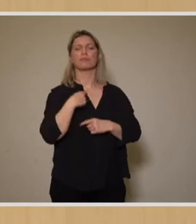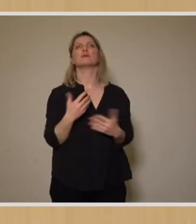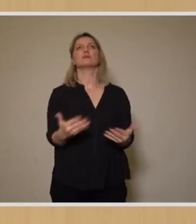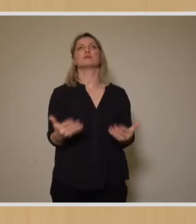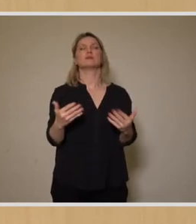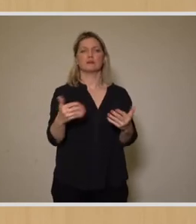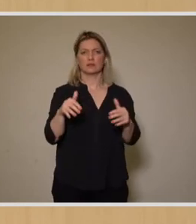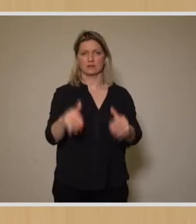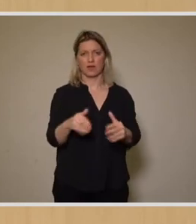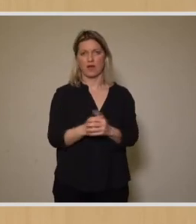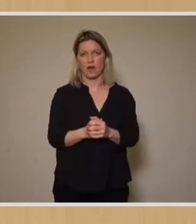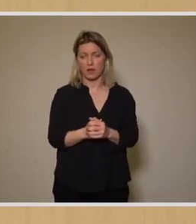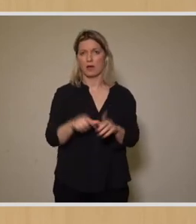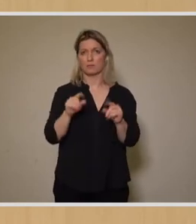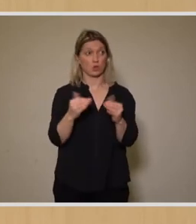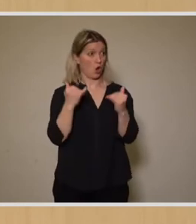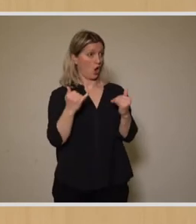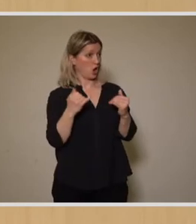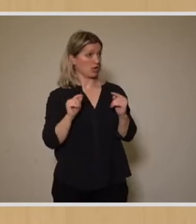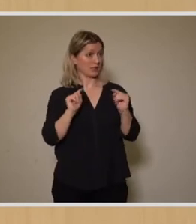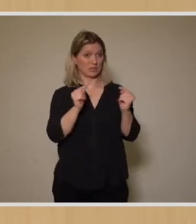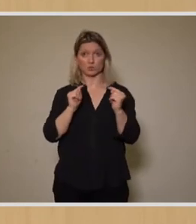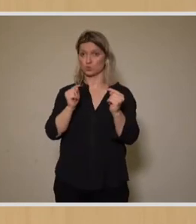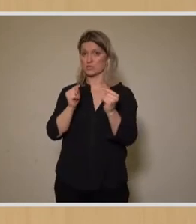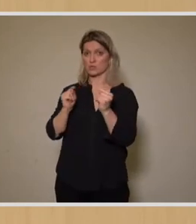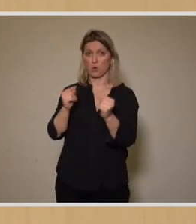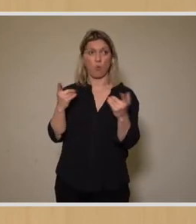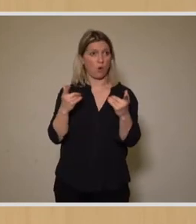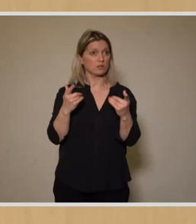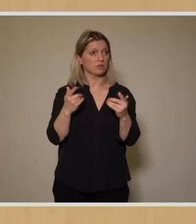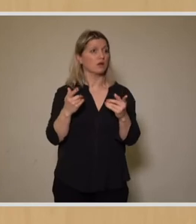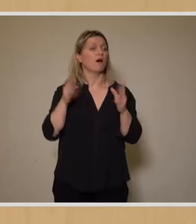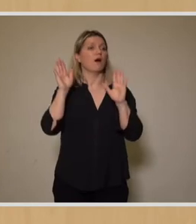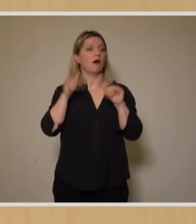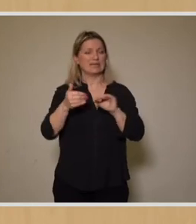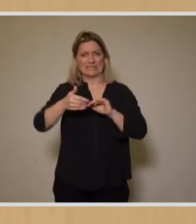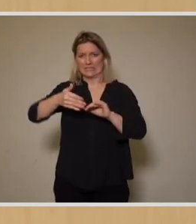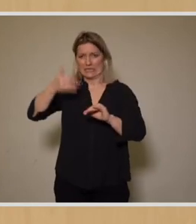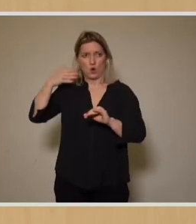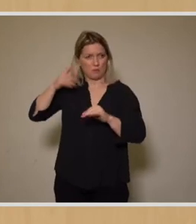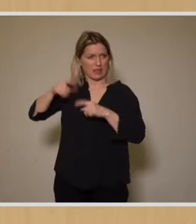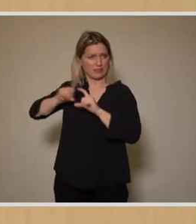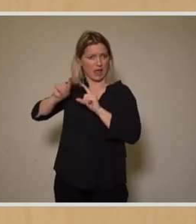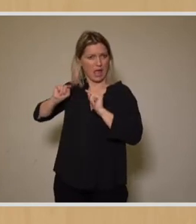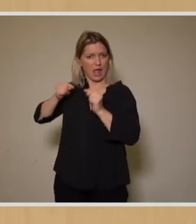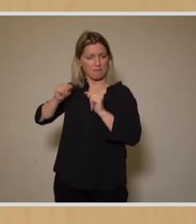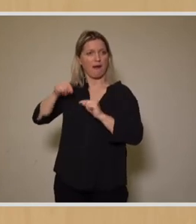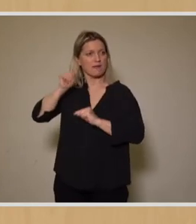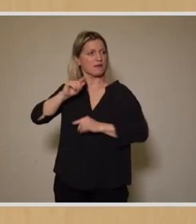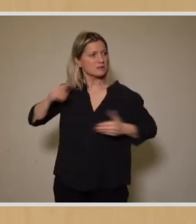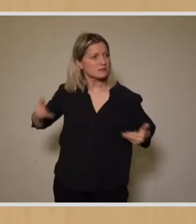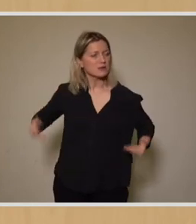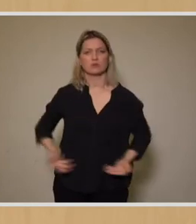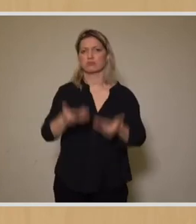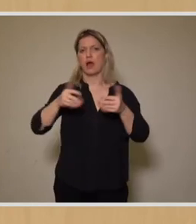Und insofern hat uns diese heutige Diskussion und die Diskussion der vergangenen Wochen zu diesem Thema vorangebracht.